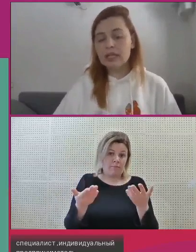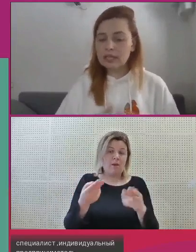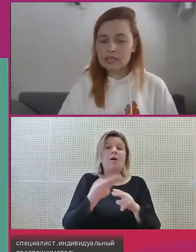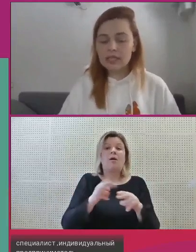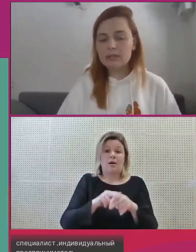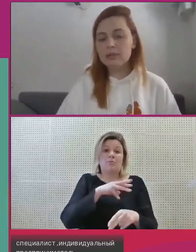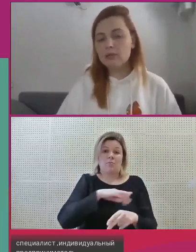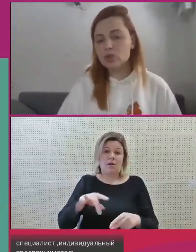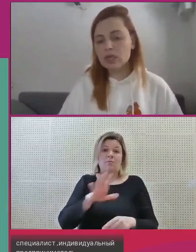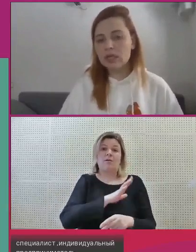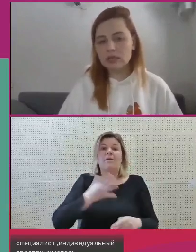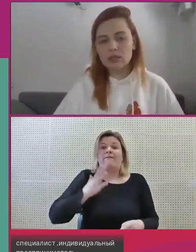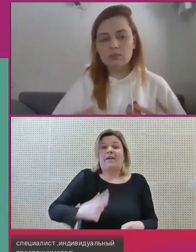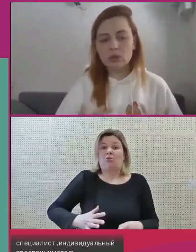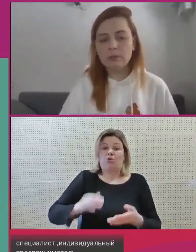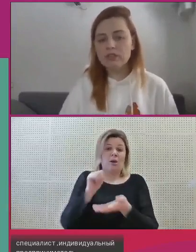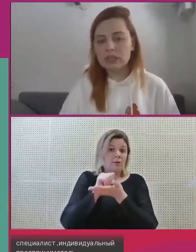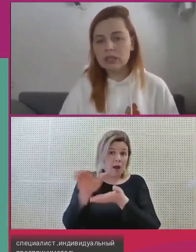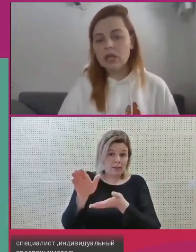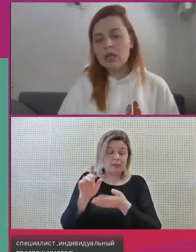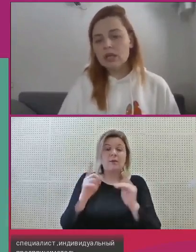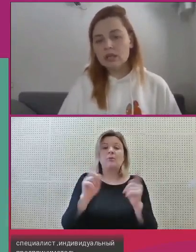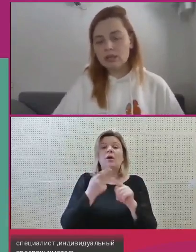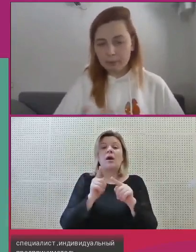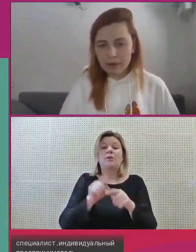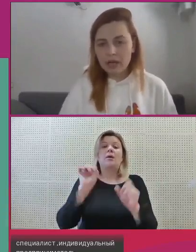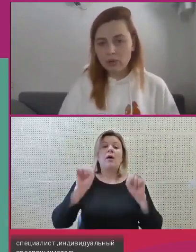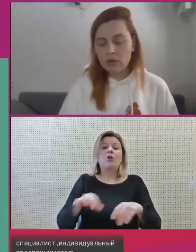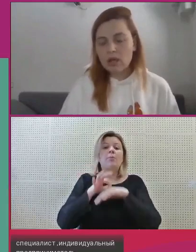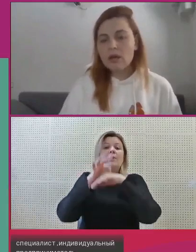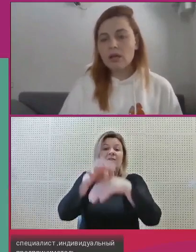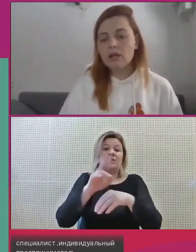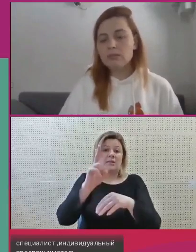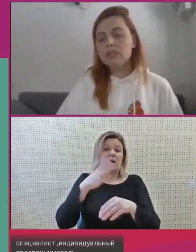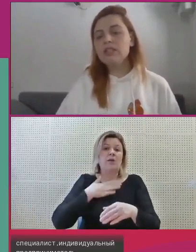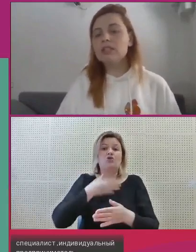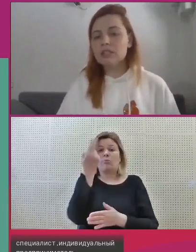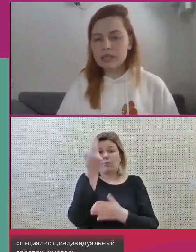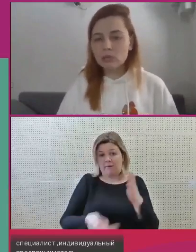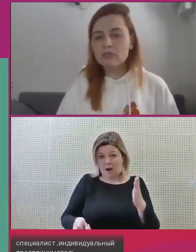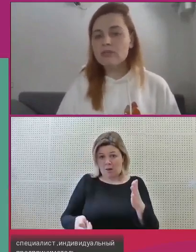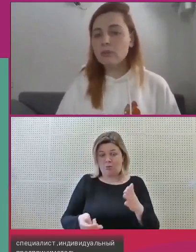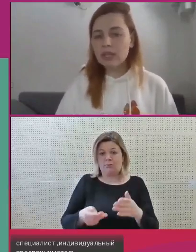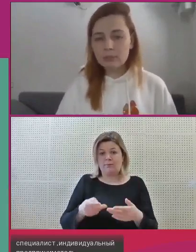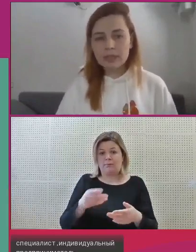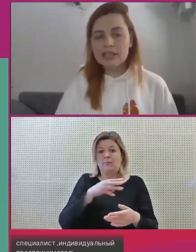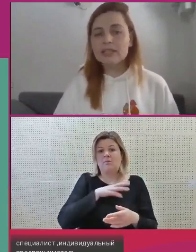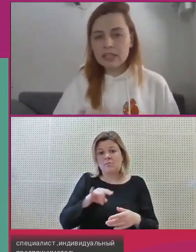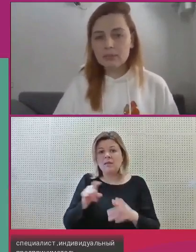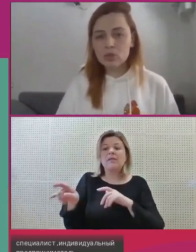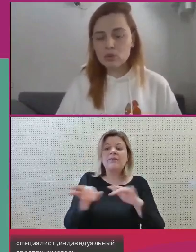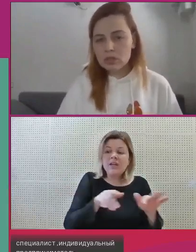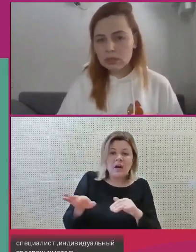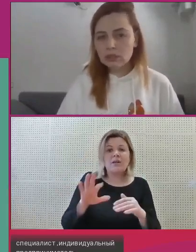были отказаться, потому что это могло привести к провалу. Мы двигались абсолютно в своем темпе